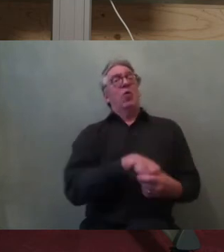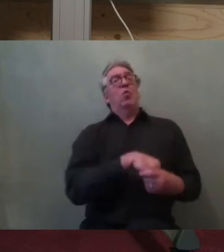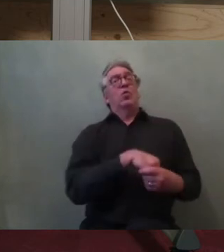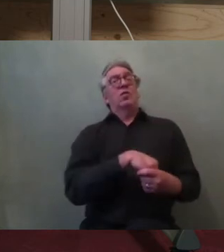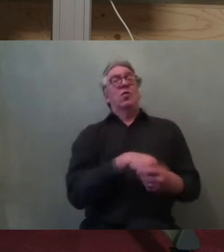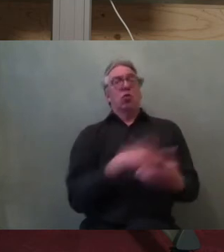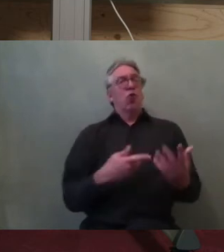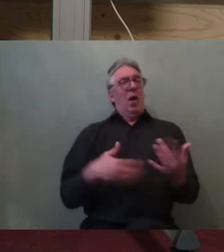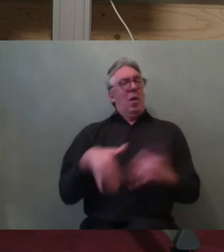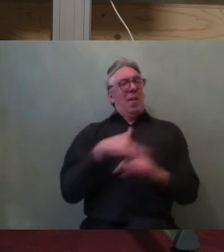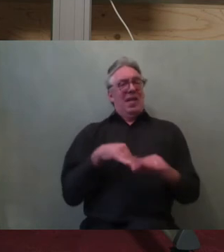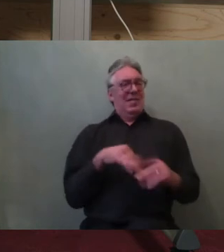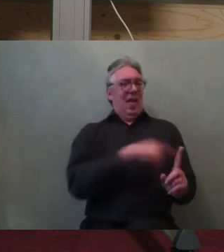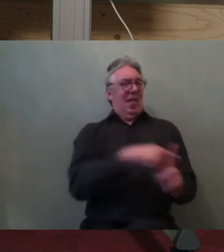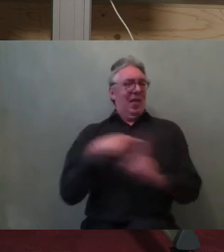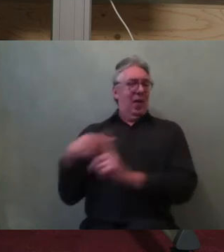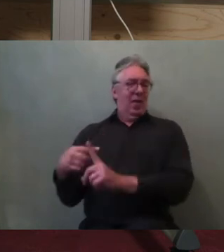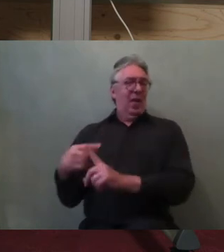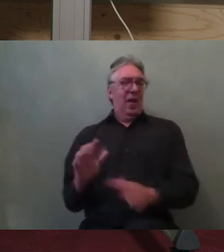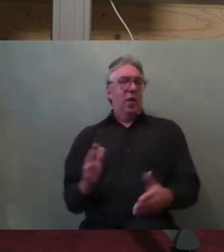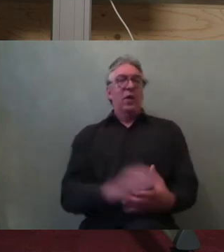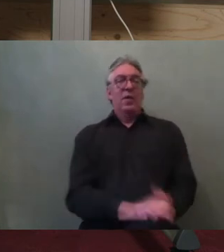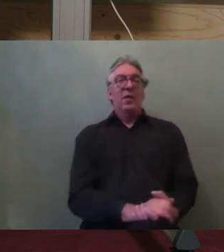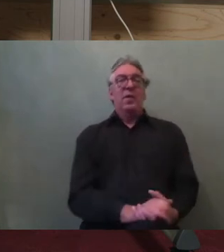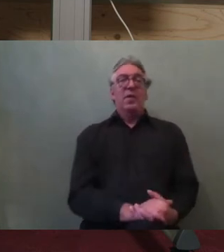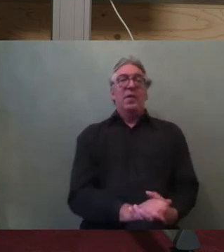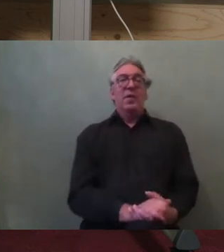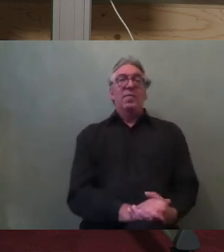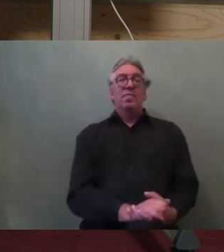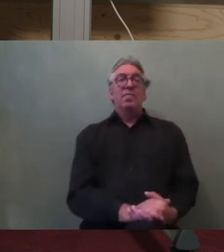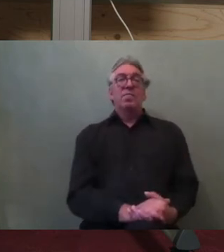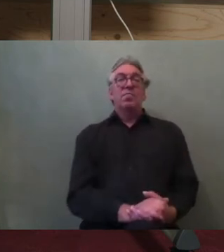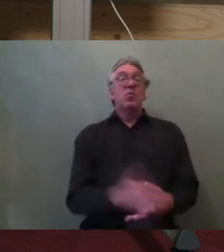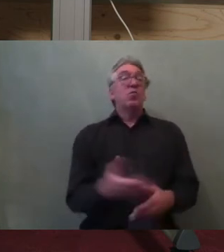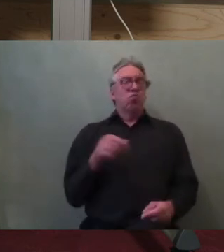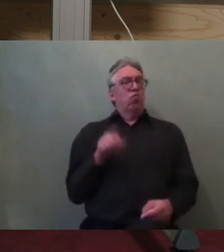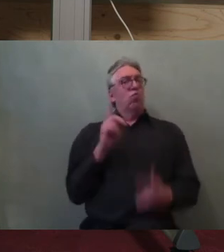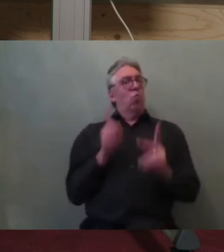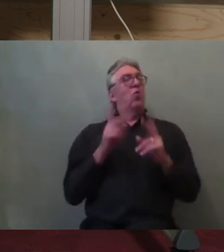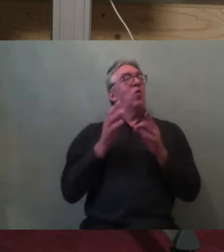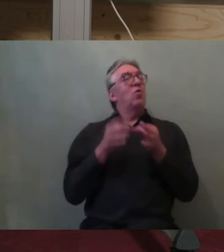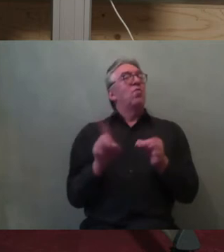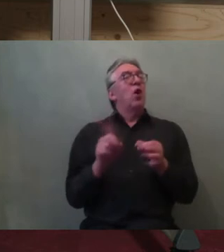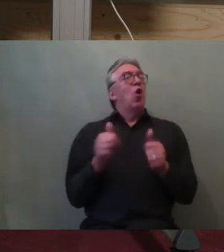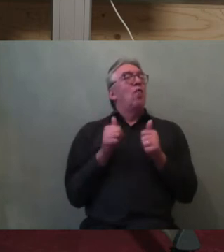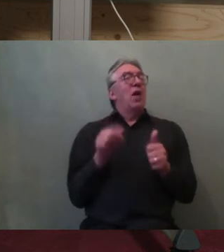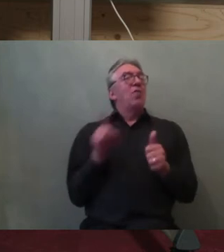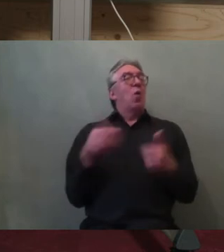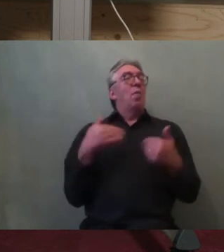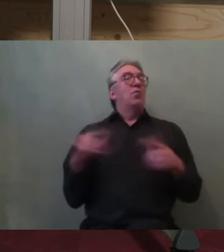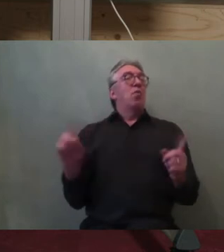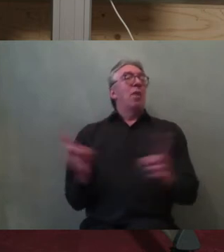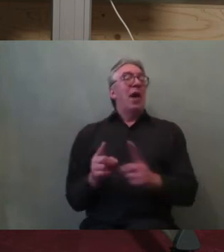je moet kijken wat eigenlijk het fijnste is voor de mensen met een beperking. Ik geef nu het woord aan Maaike en die gaat eigenlijk de